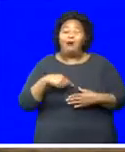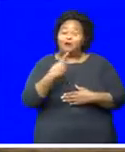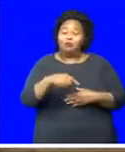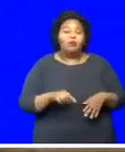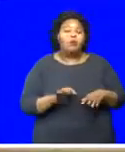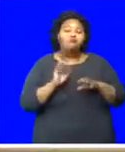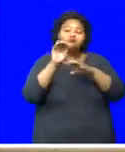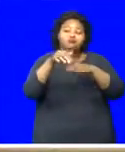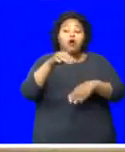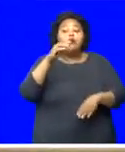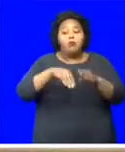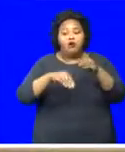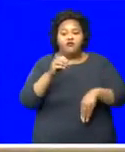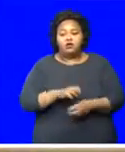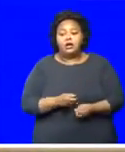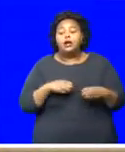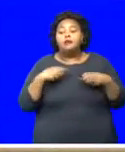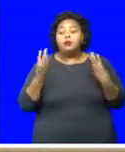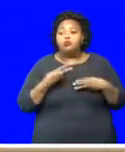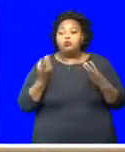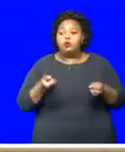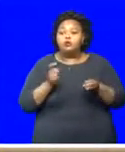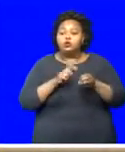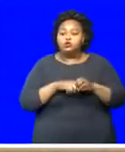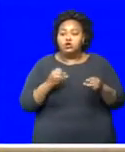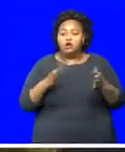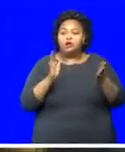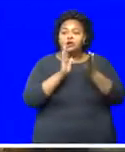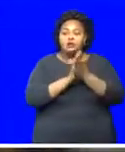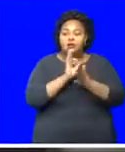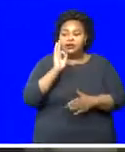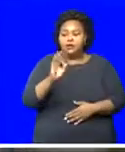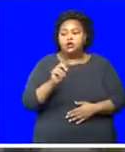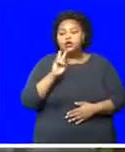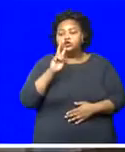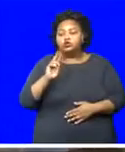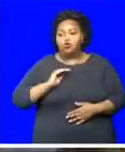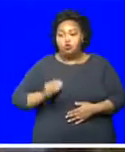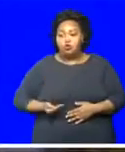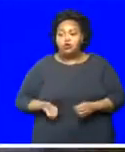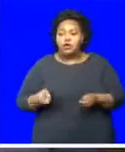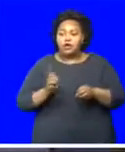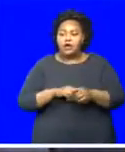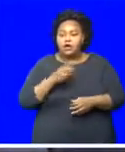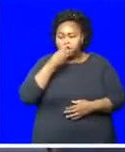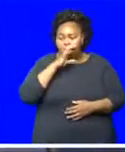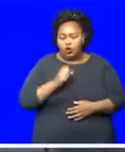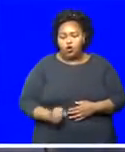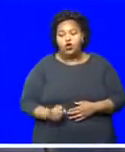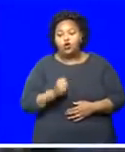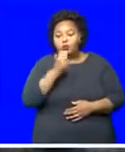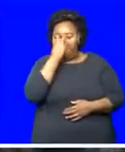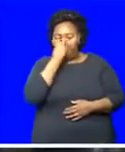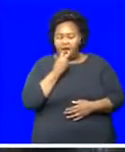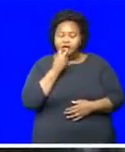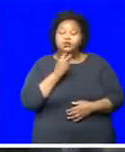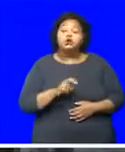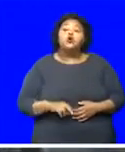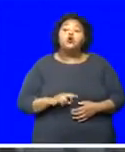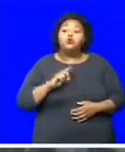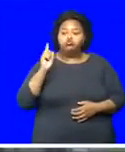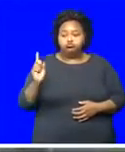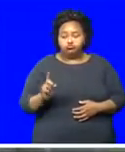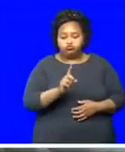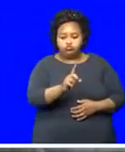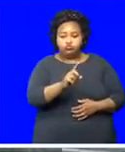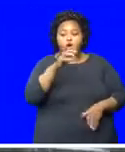babelishumi nabathathu kulabo babili kuphela bomake. Nakoko longabonike emehlweni naye uyile kuye uvota ahamba